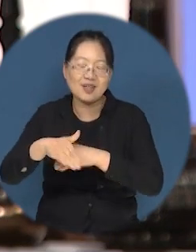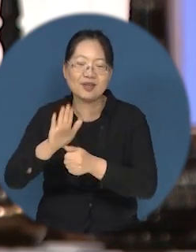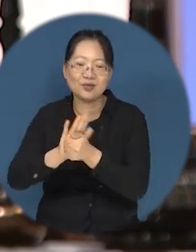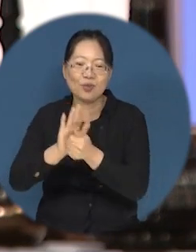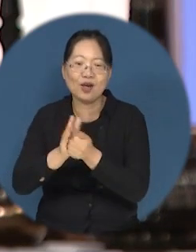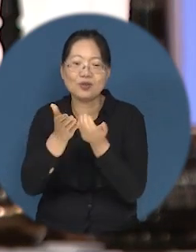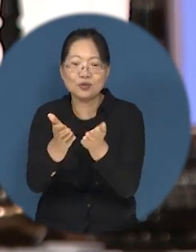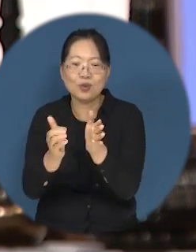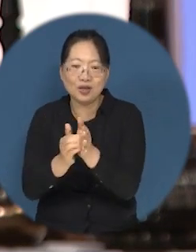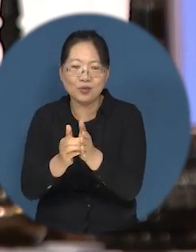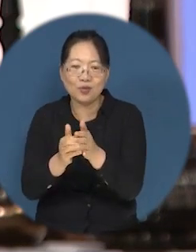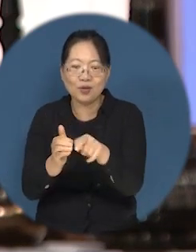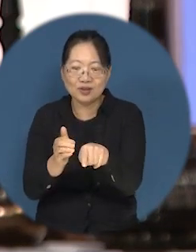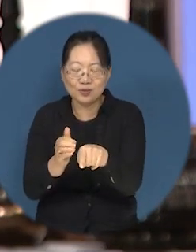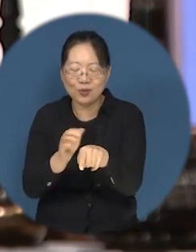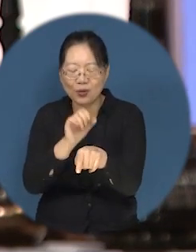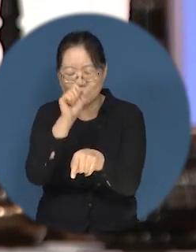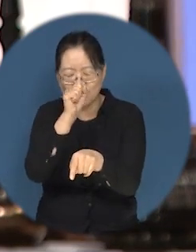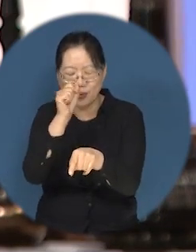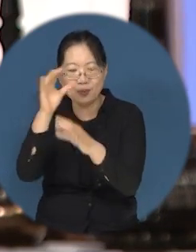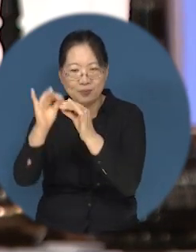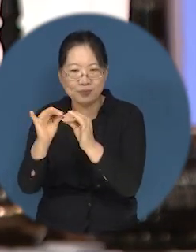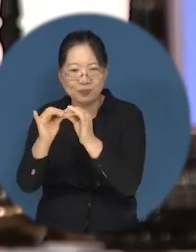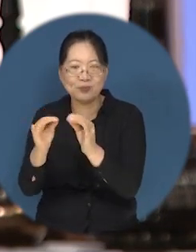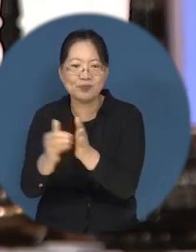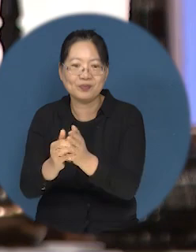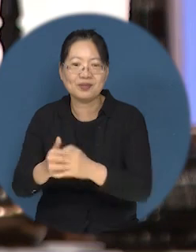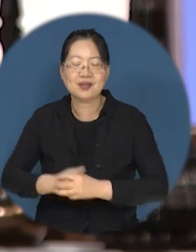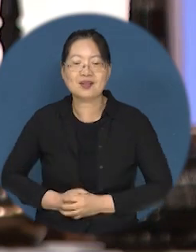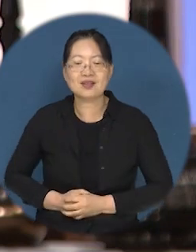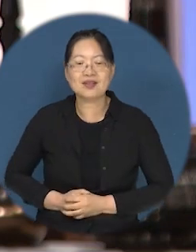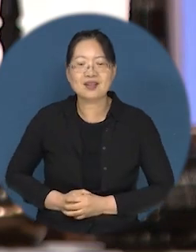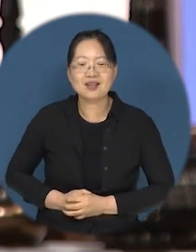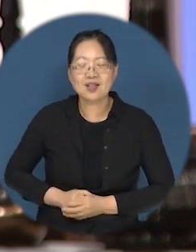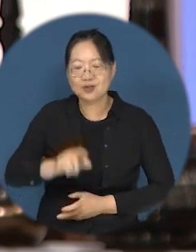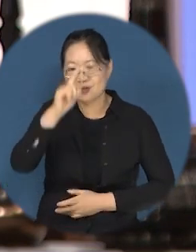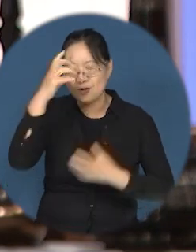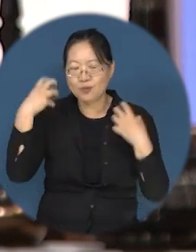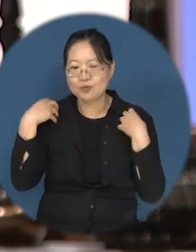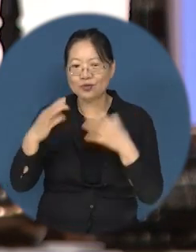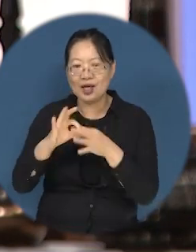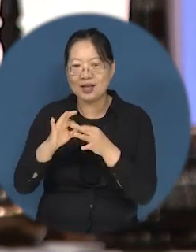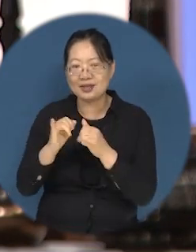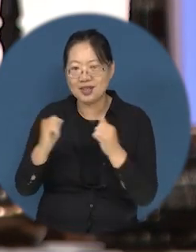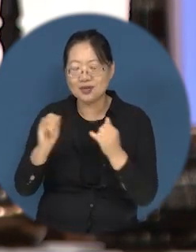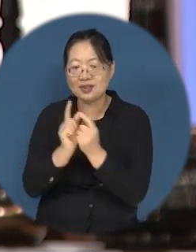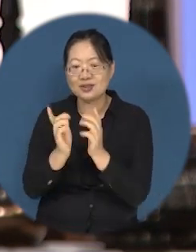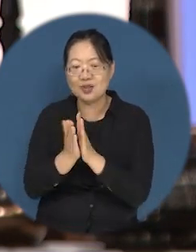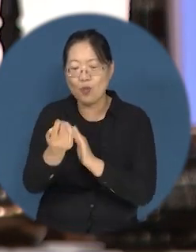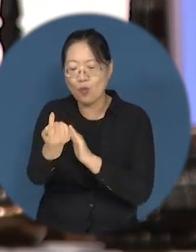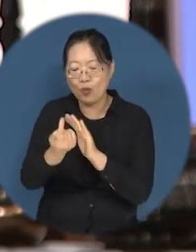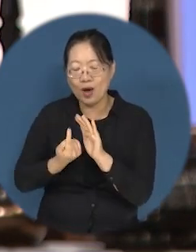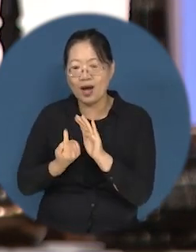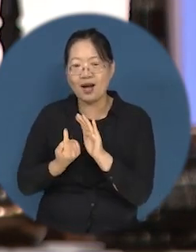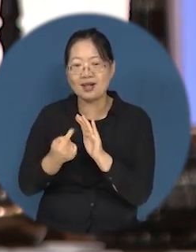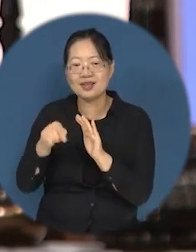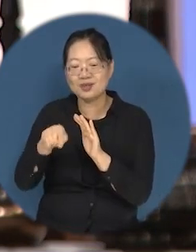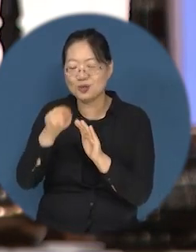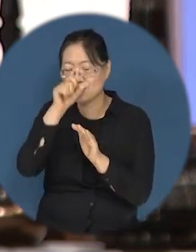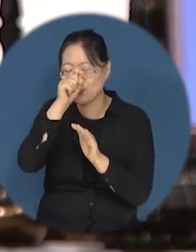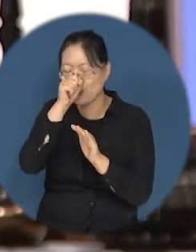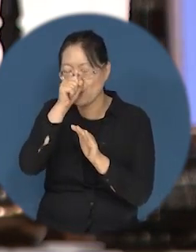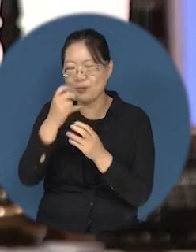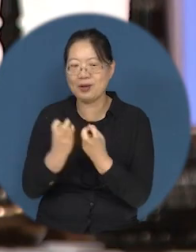나왔고 그거를 굉장히 좋아하시더라고요. 네. 그래서 뭐 기획재정부 차관님도 그 배업에 또 오셔가지고 이거는 굉장히